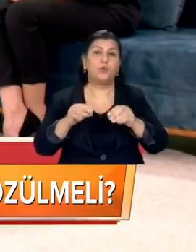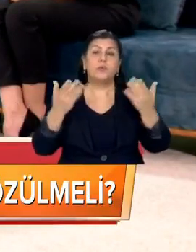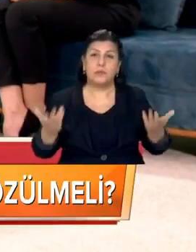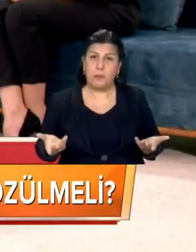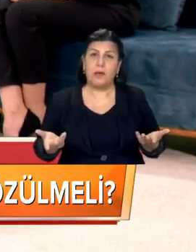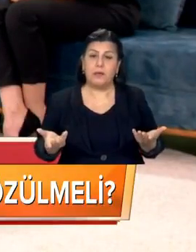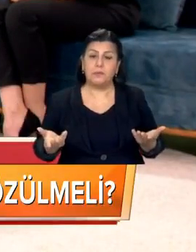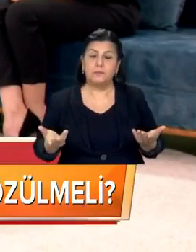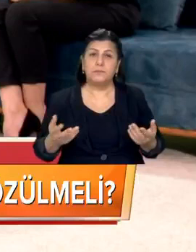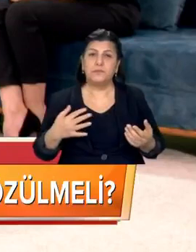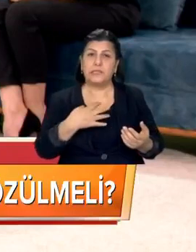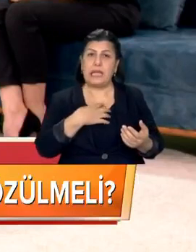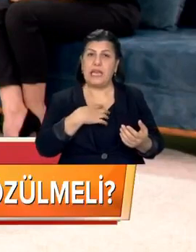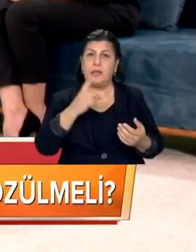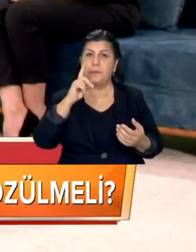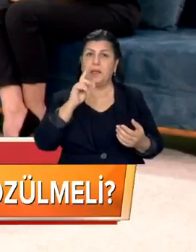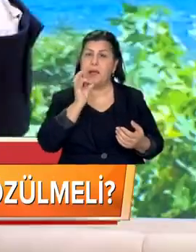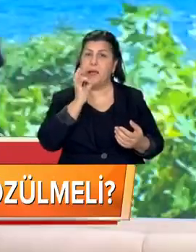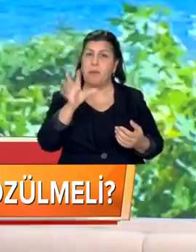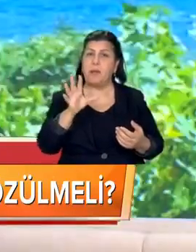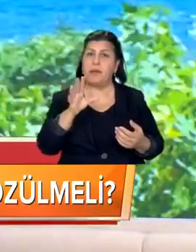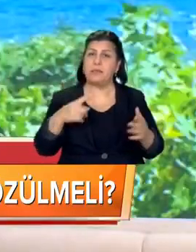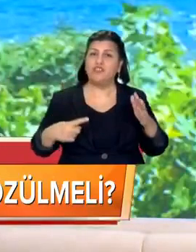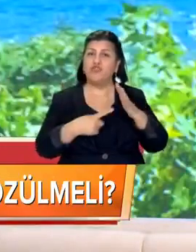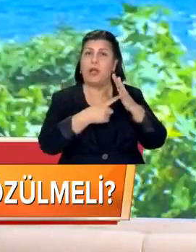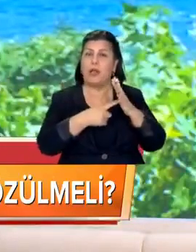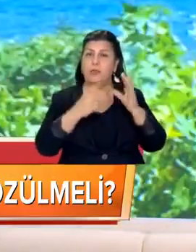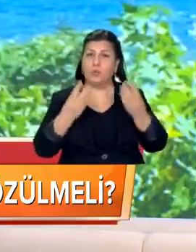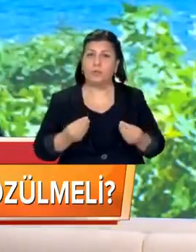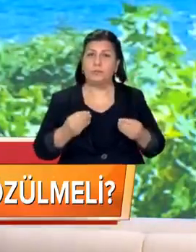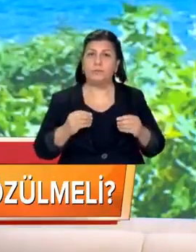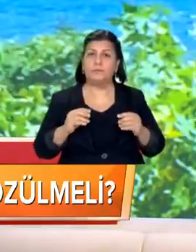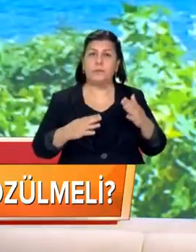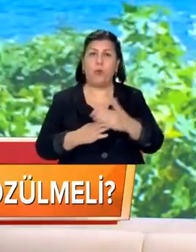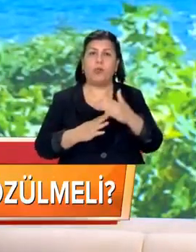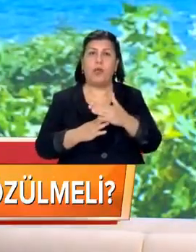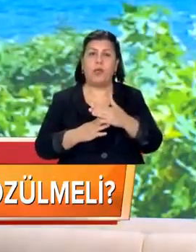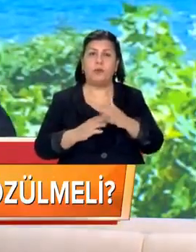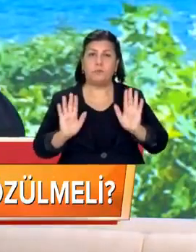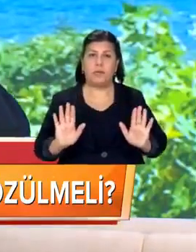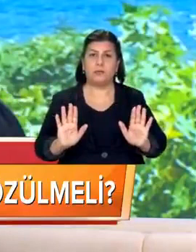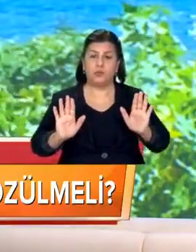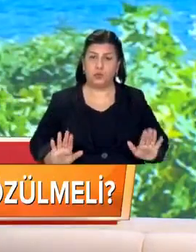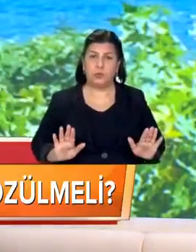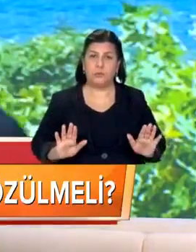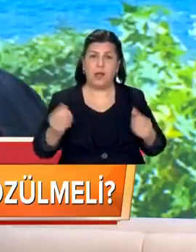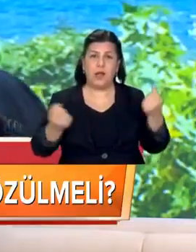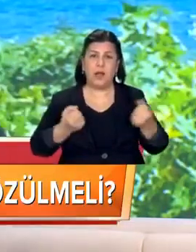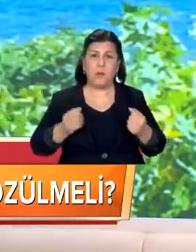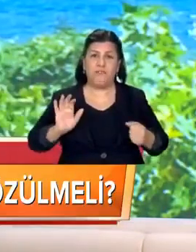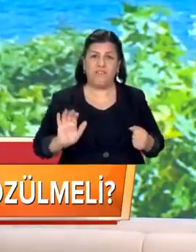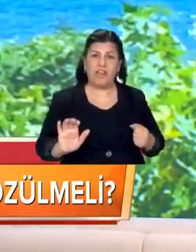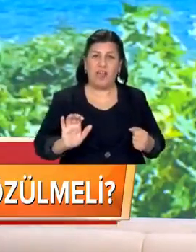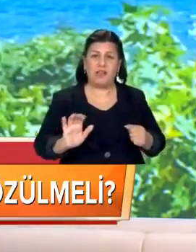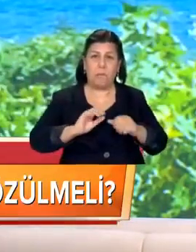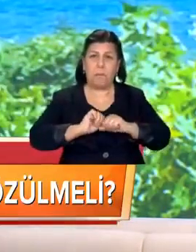Dedi ki kendinizi bir işareti oldu belirliyorsunuz Mola tekniğini tam bi duralım diye Arabanın freni patladı